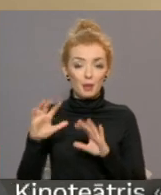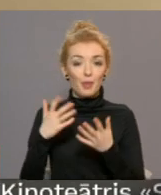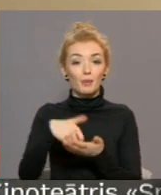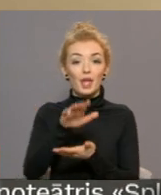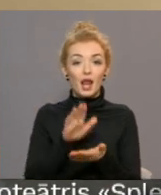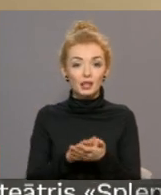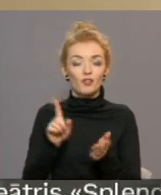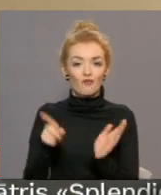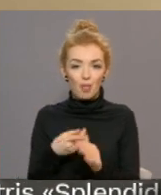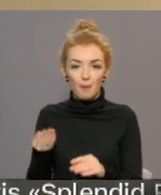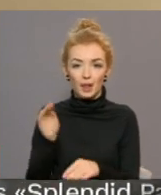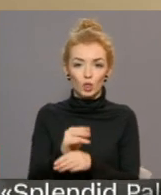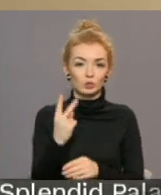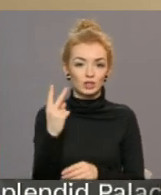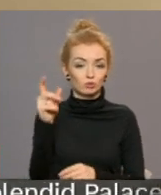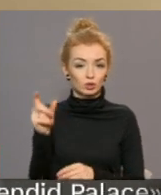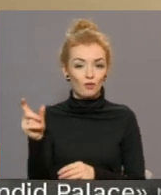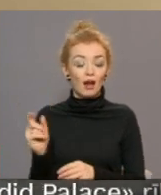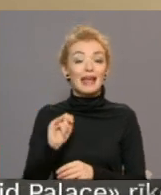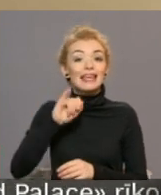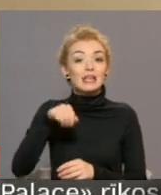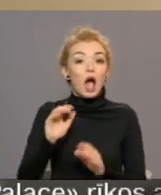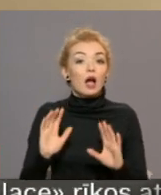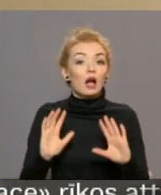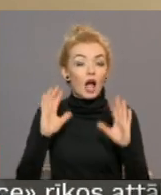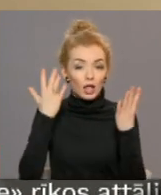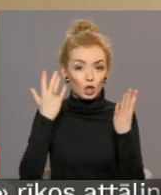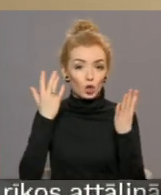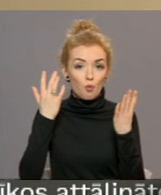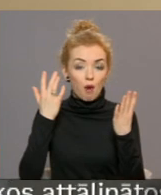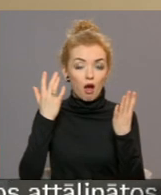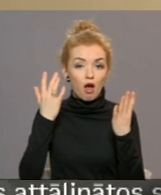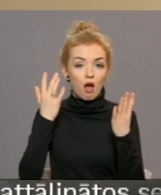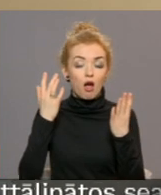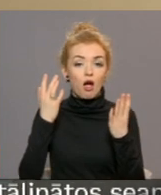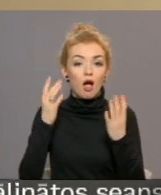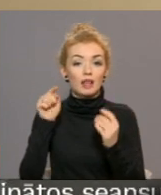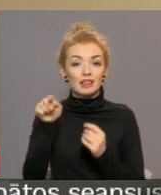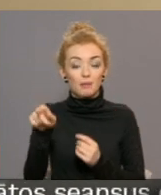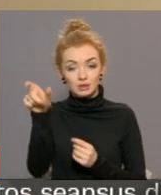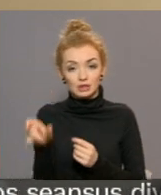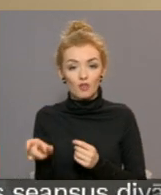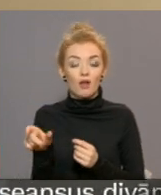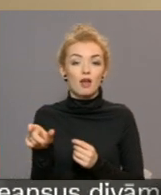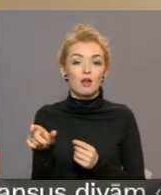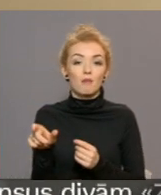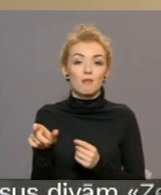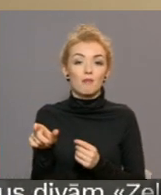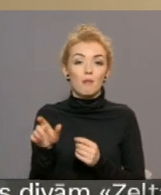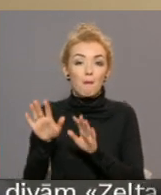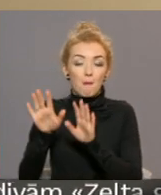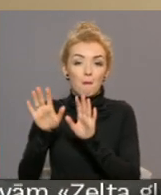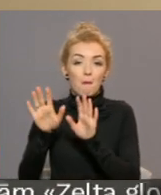vēl divus liekus gadījumā, ja kuriem ir lūgts, ja